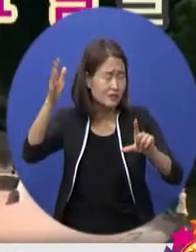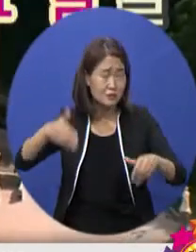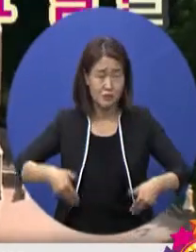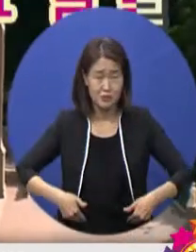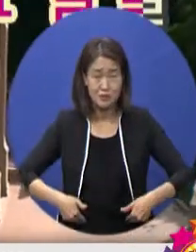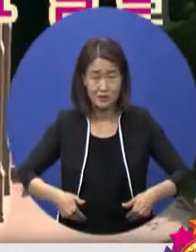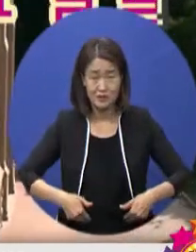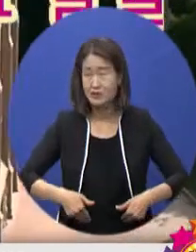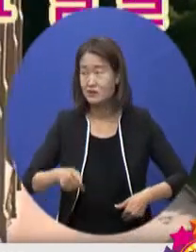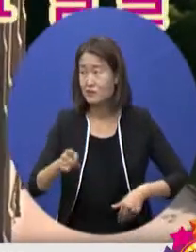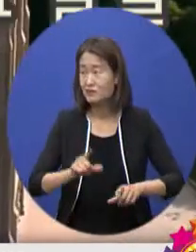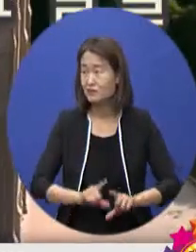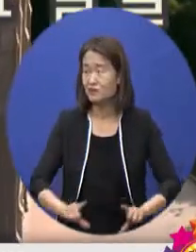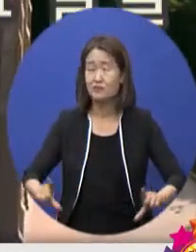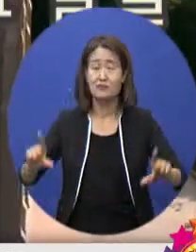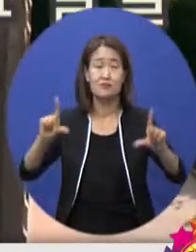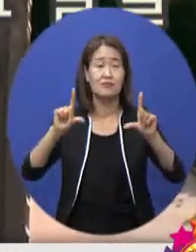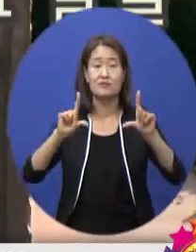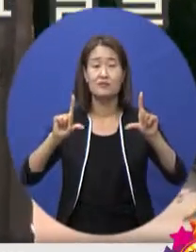잊어야만